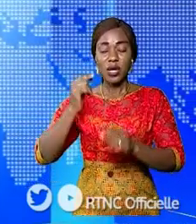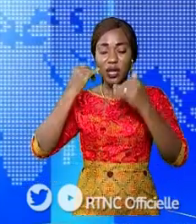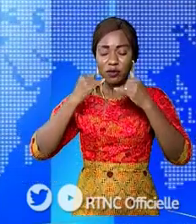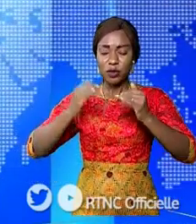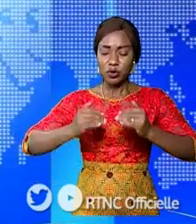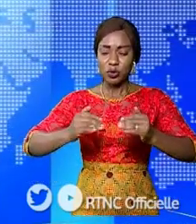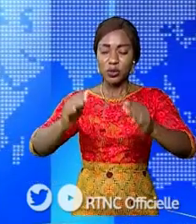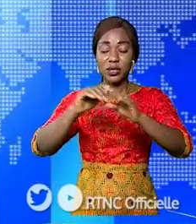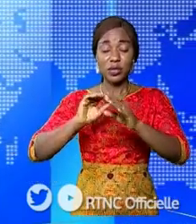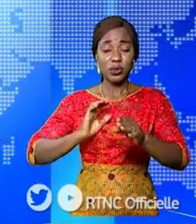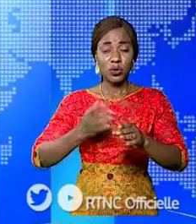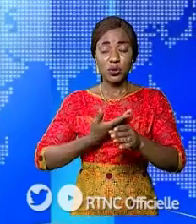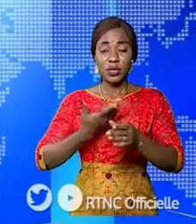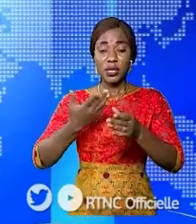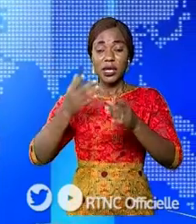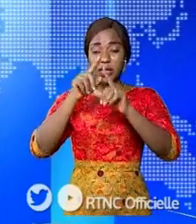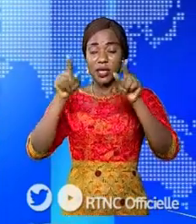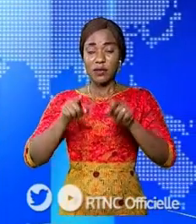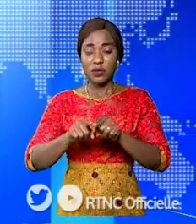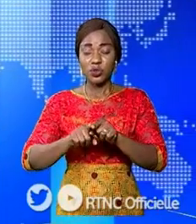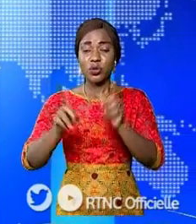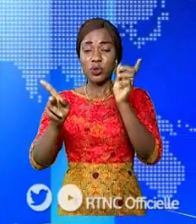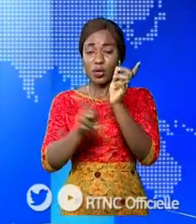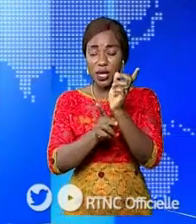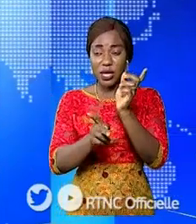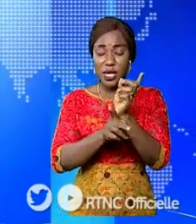continu sur nos antennes. Pierron Mbuyu Saïdi sera de